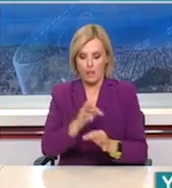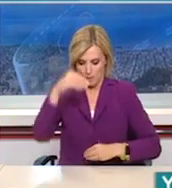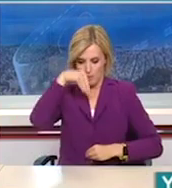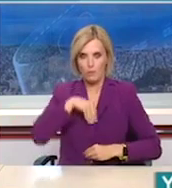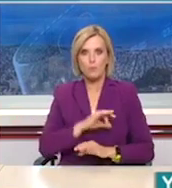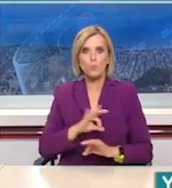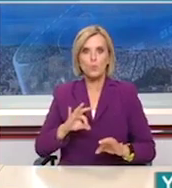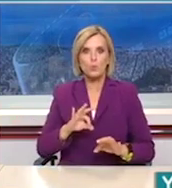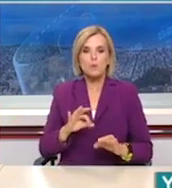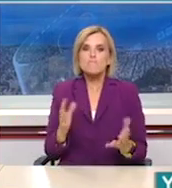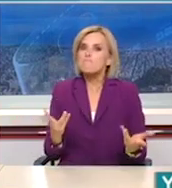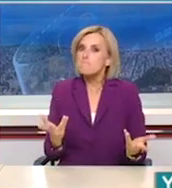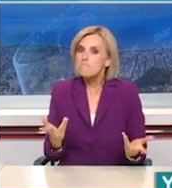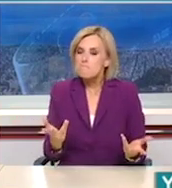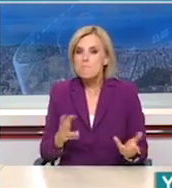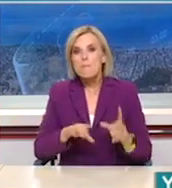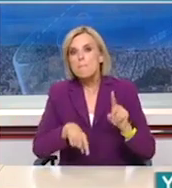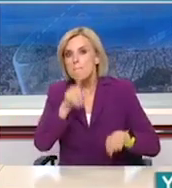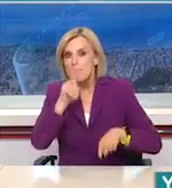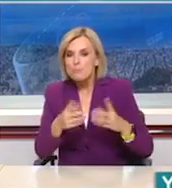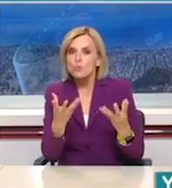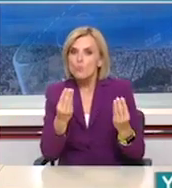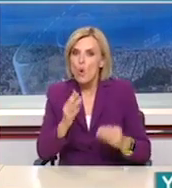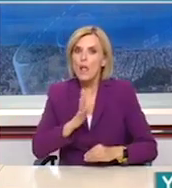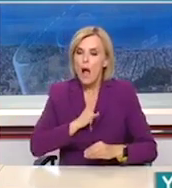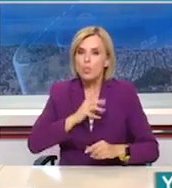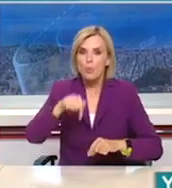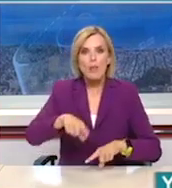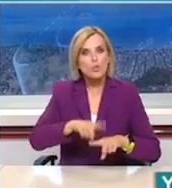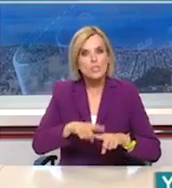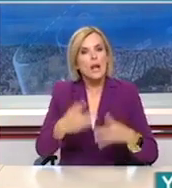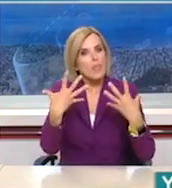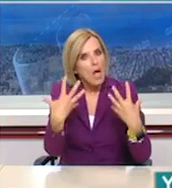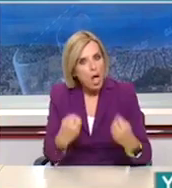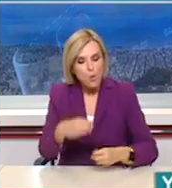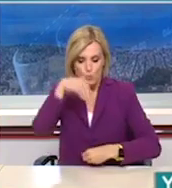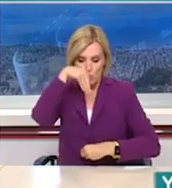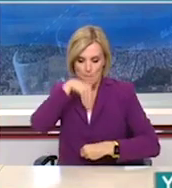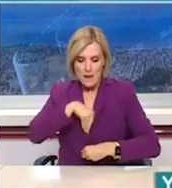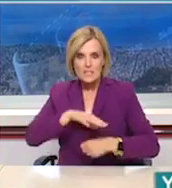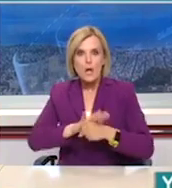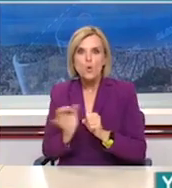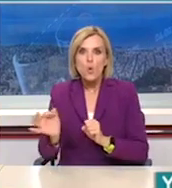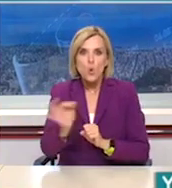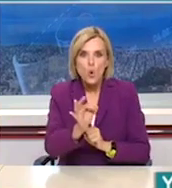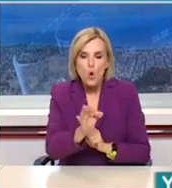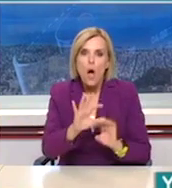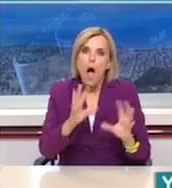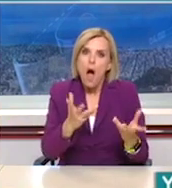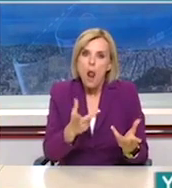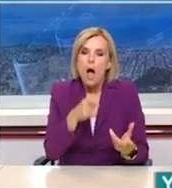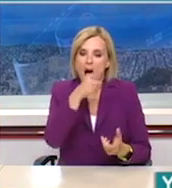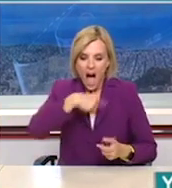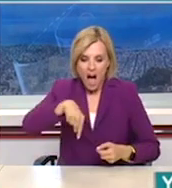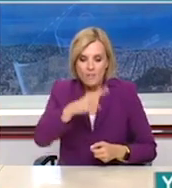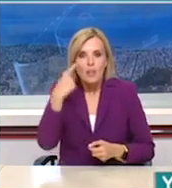νοσούντων ασθενών? Μήπως ικανό ποσοστό ασυμπτωματικών και ήπια νοσούντων ασθενών με COVID-19 αποτελεί επίσης το λόγο για τον οποίο δεν έχουμε